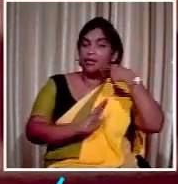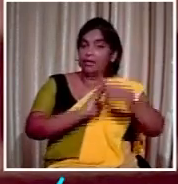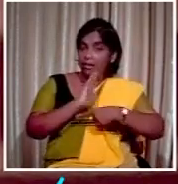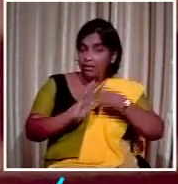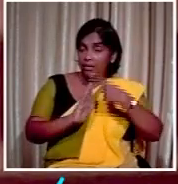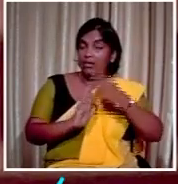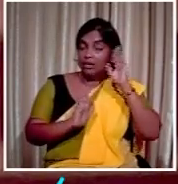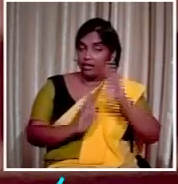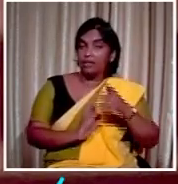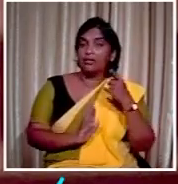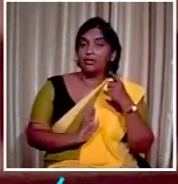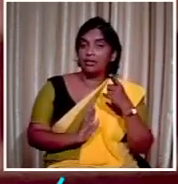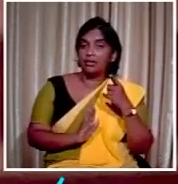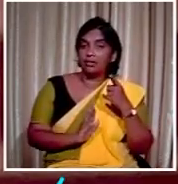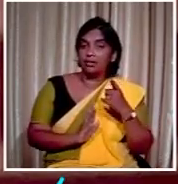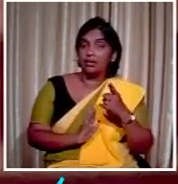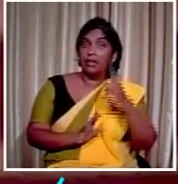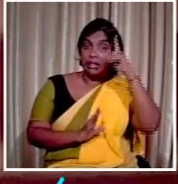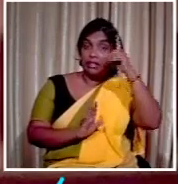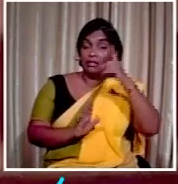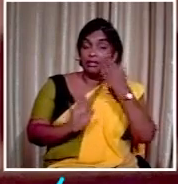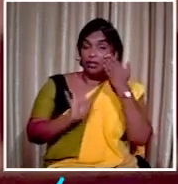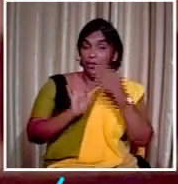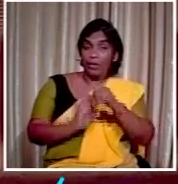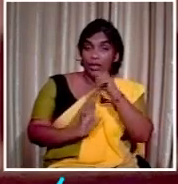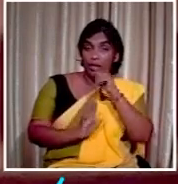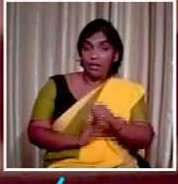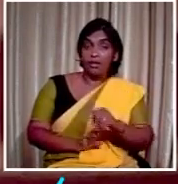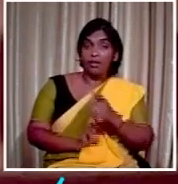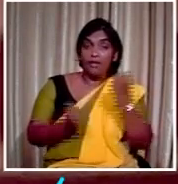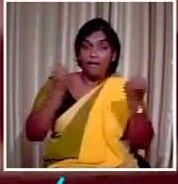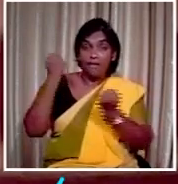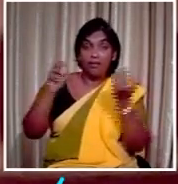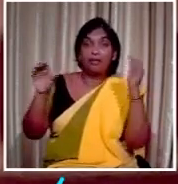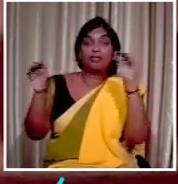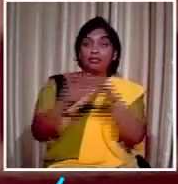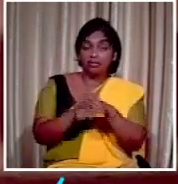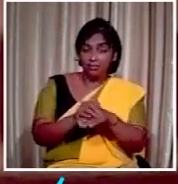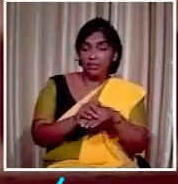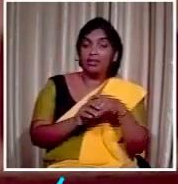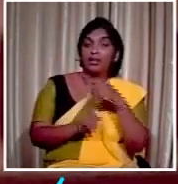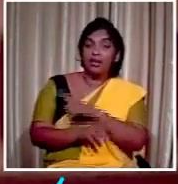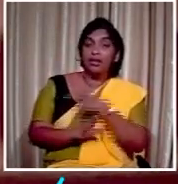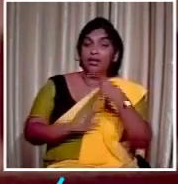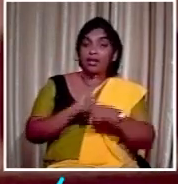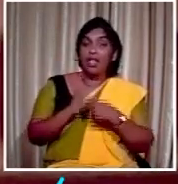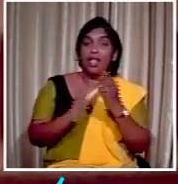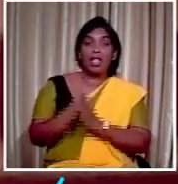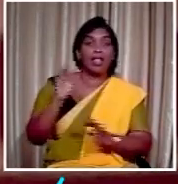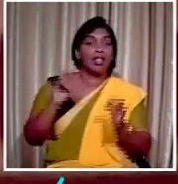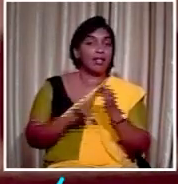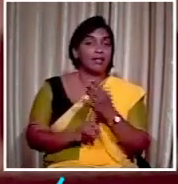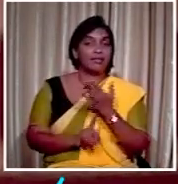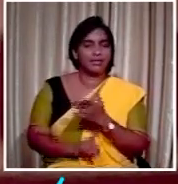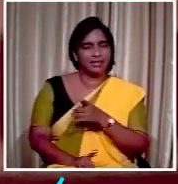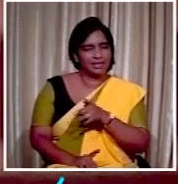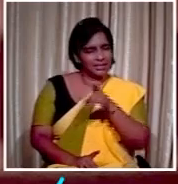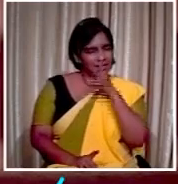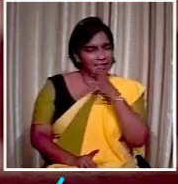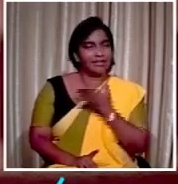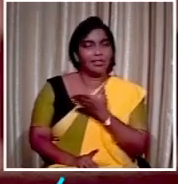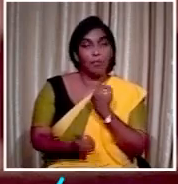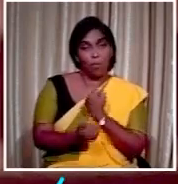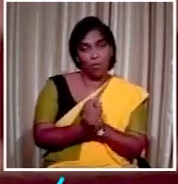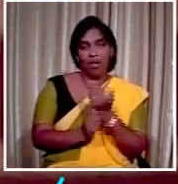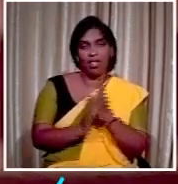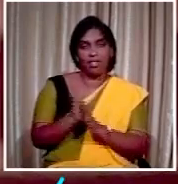ඉන්න පත් කරලා දිනන සහරාන්ගේ වාහනේ නැගලා යන්න මේ රටේ ඉන්න හැමදිර චික් විතර පොලිස් හැමදිර